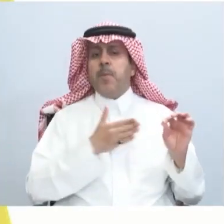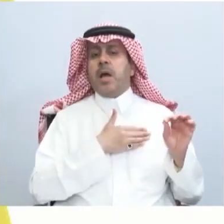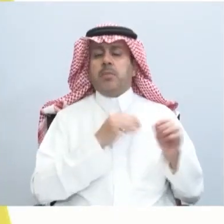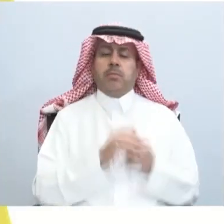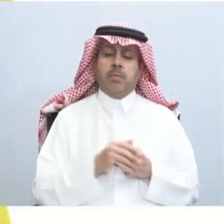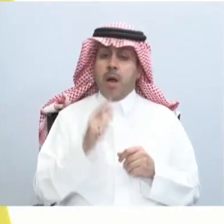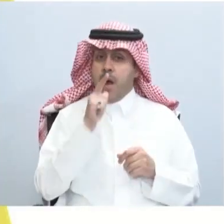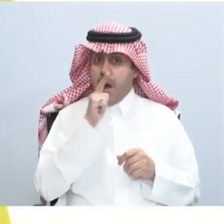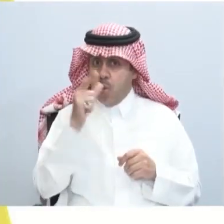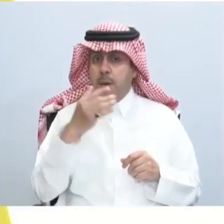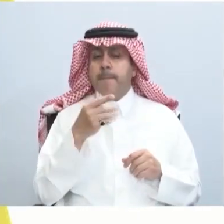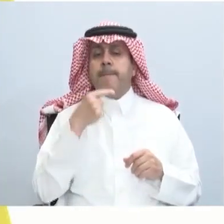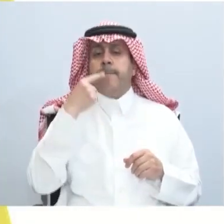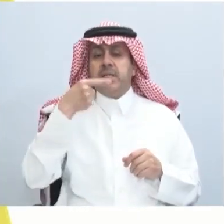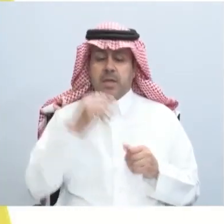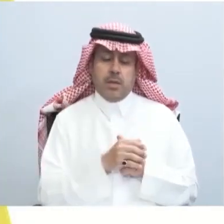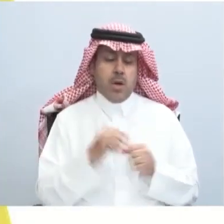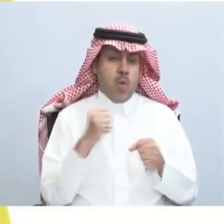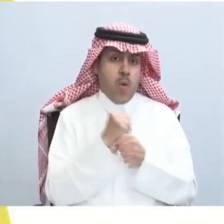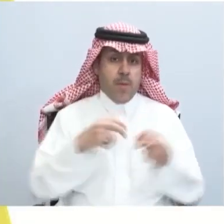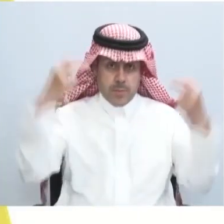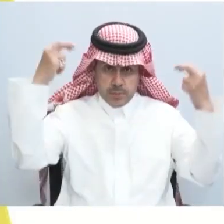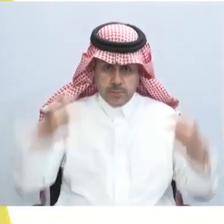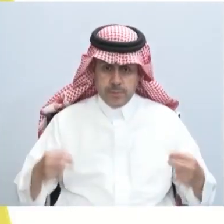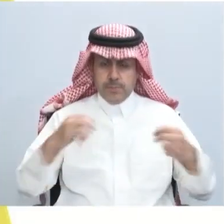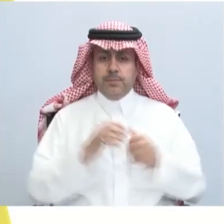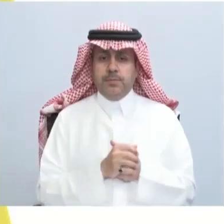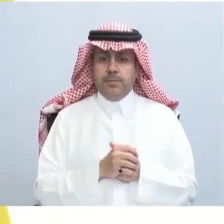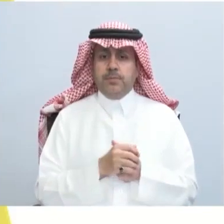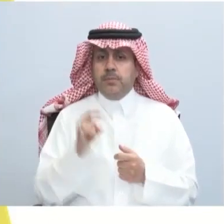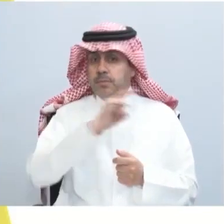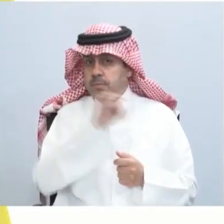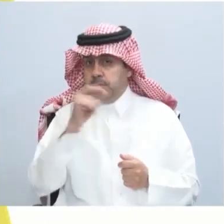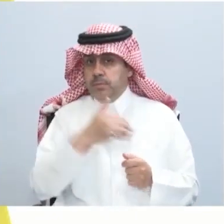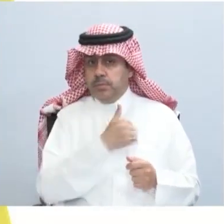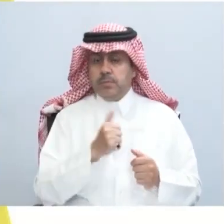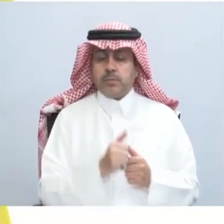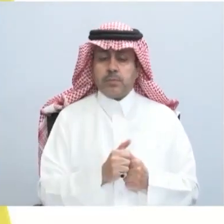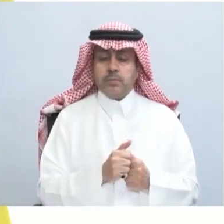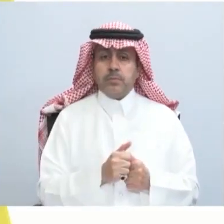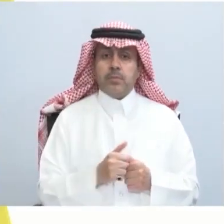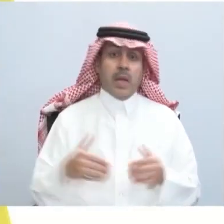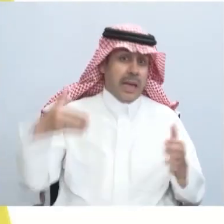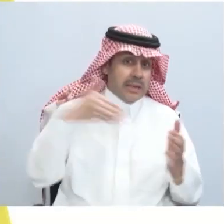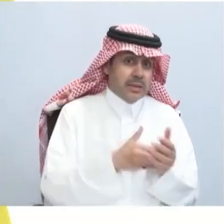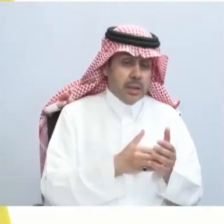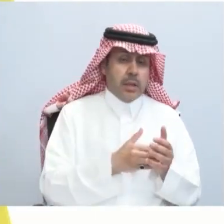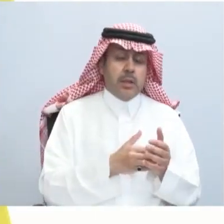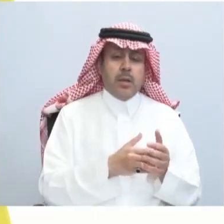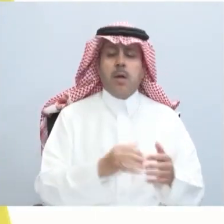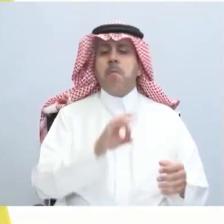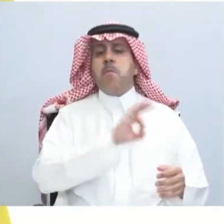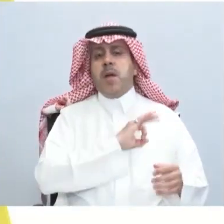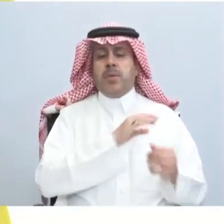وقول باللسان عمل بالجوارح ولا تؤمن اي لن تكون مؤمنا حتى تحقق ماذا